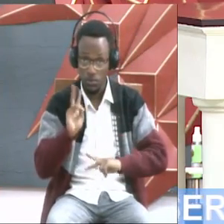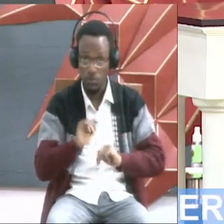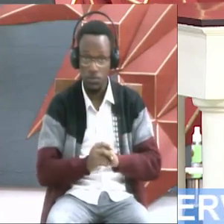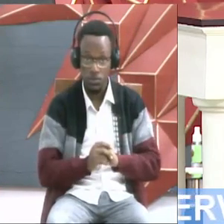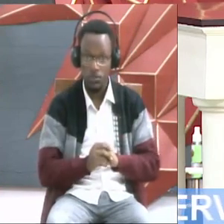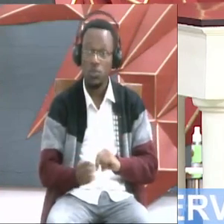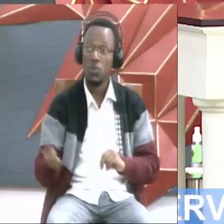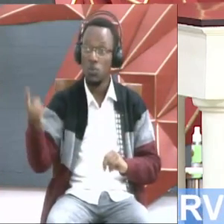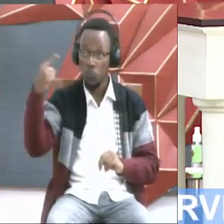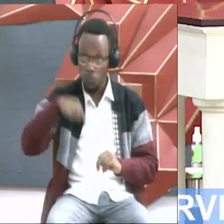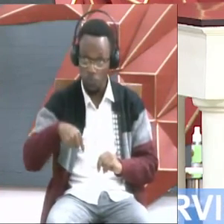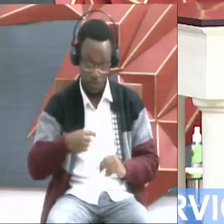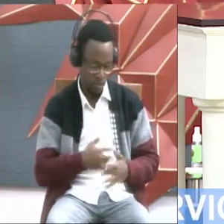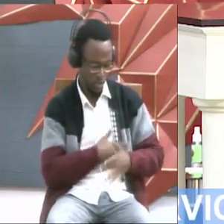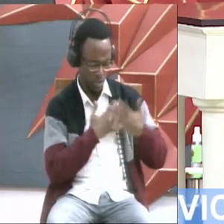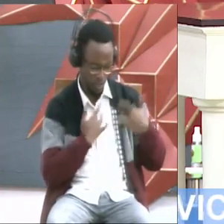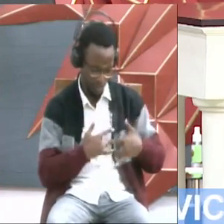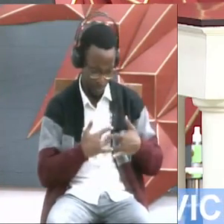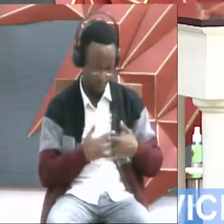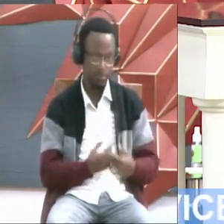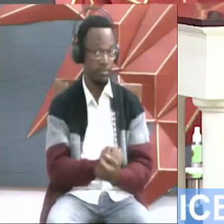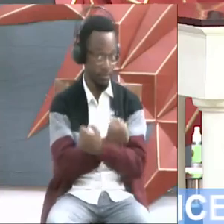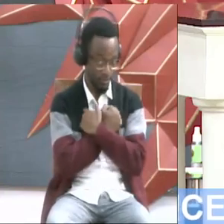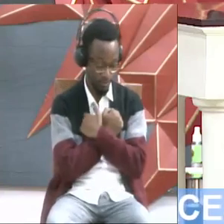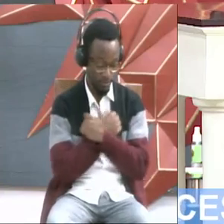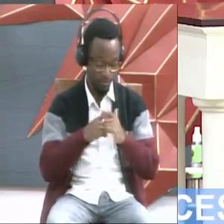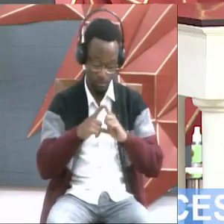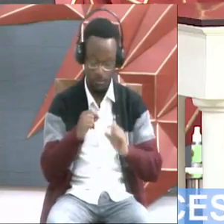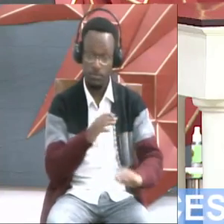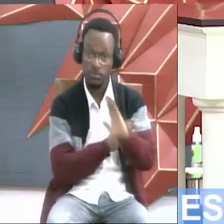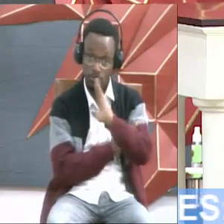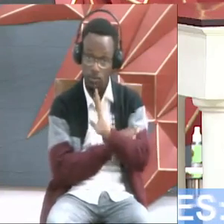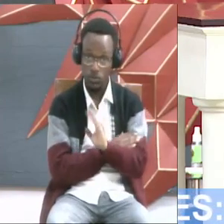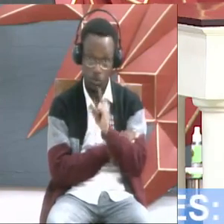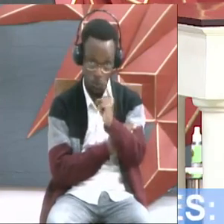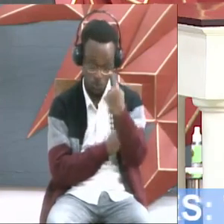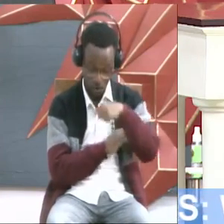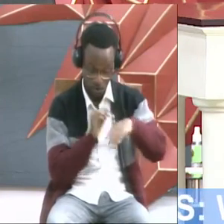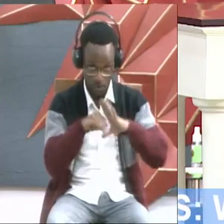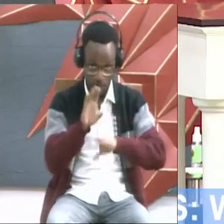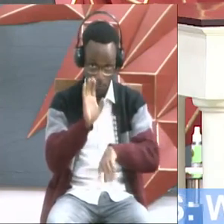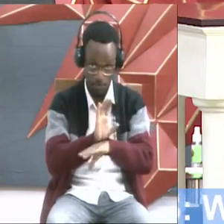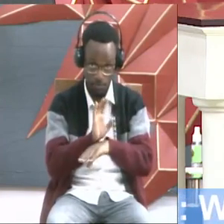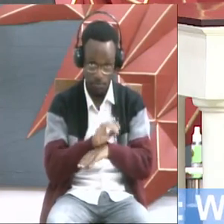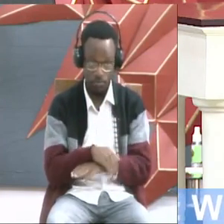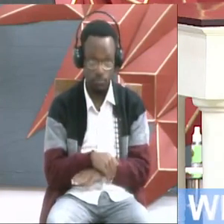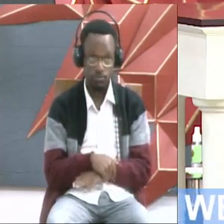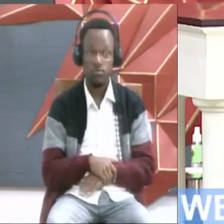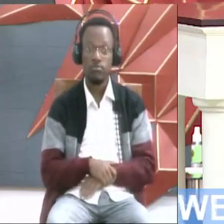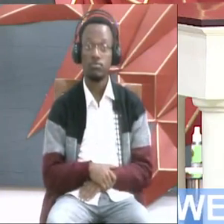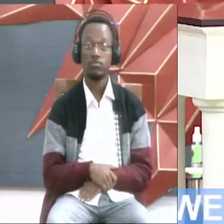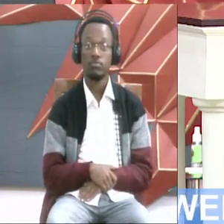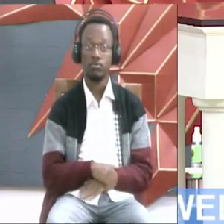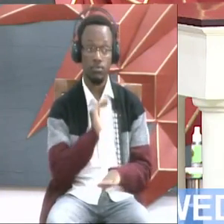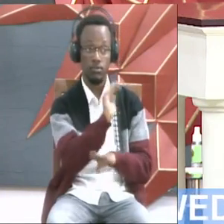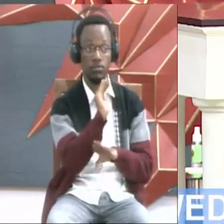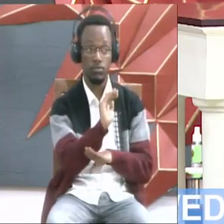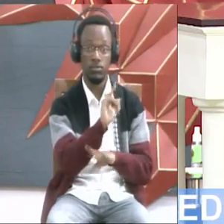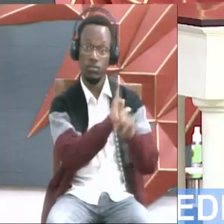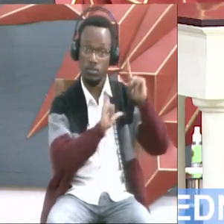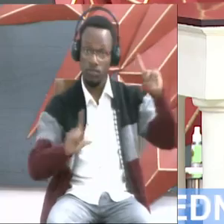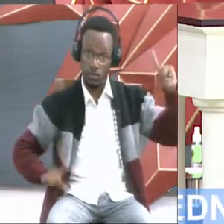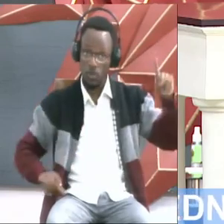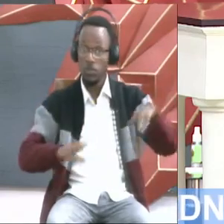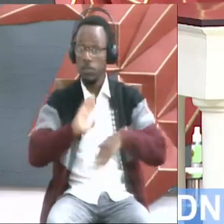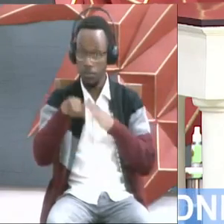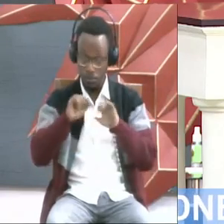bazananye umutima ukunze ijambo ry'Imana muje mwinjira muri asamble mubisabye Imana isumba byose amen